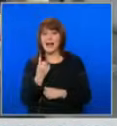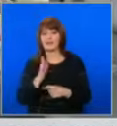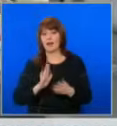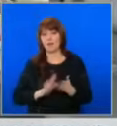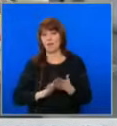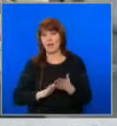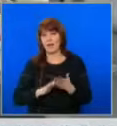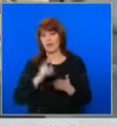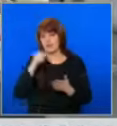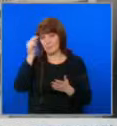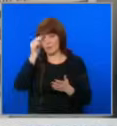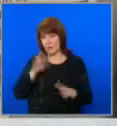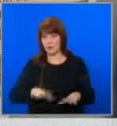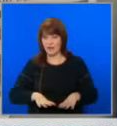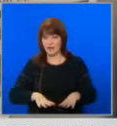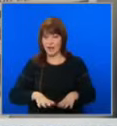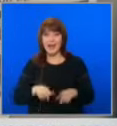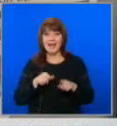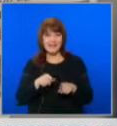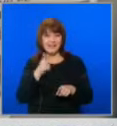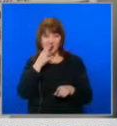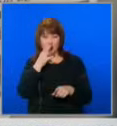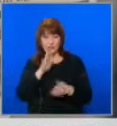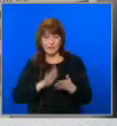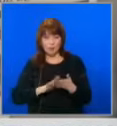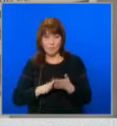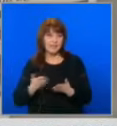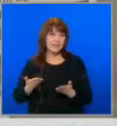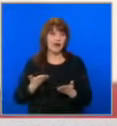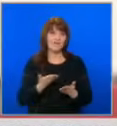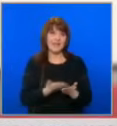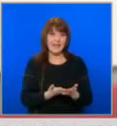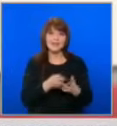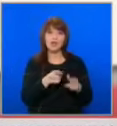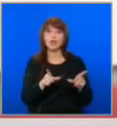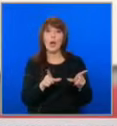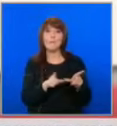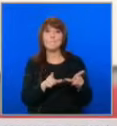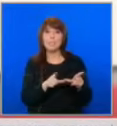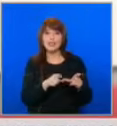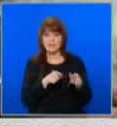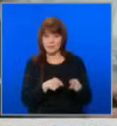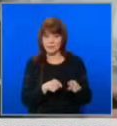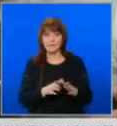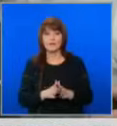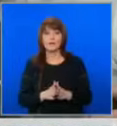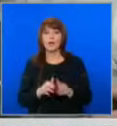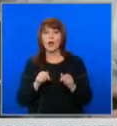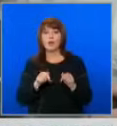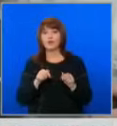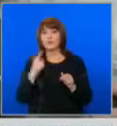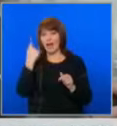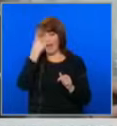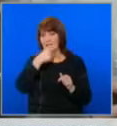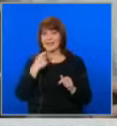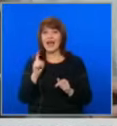гражданство твърди се че много от тези неистински документи са били внесени лично от глеб мишин и контролирани от него хора това лице